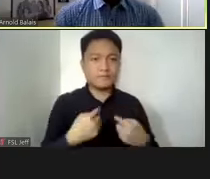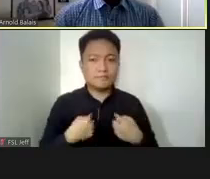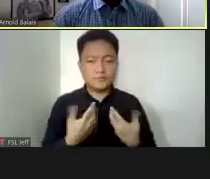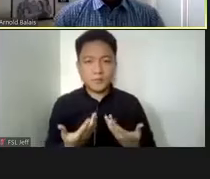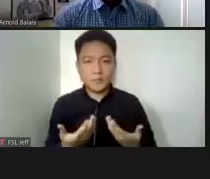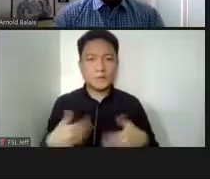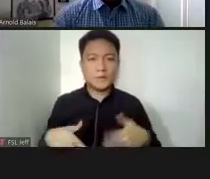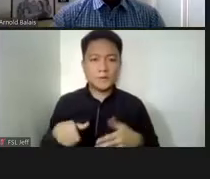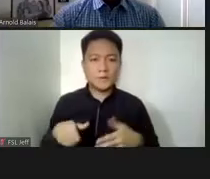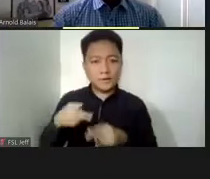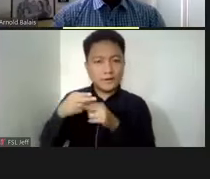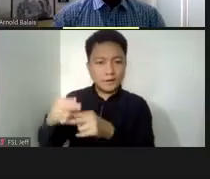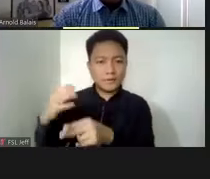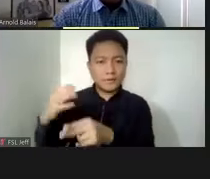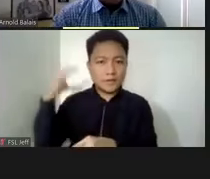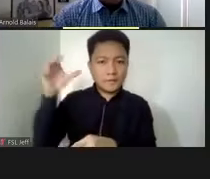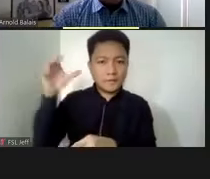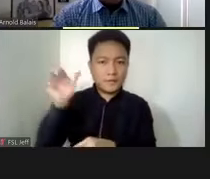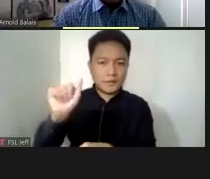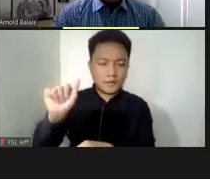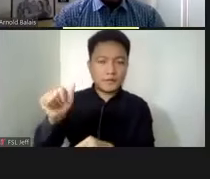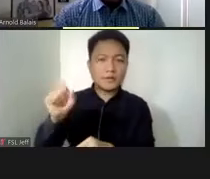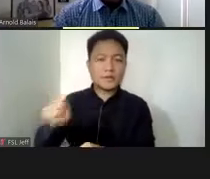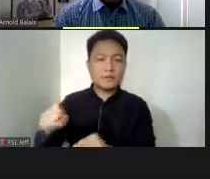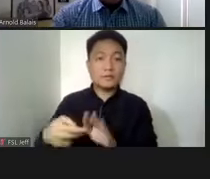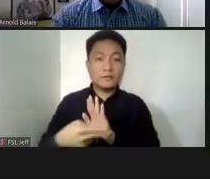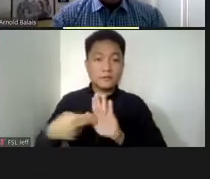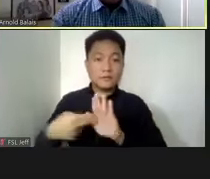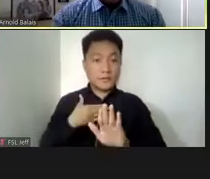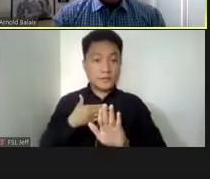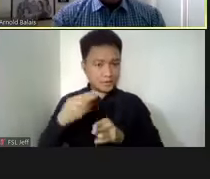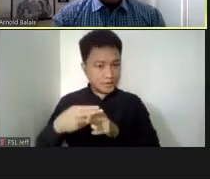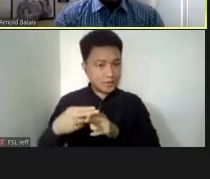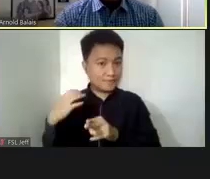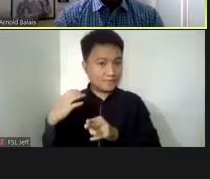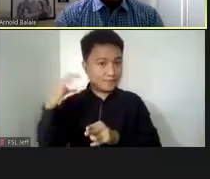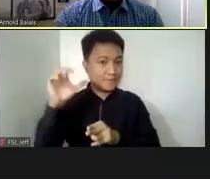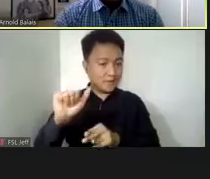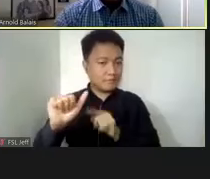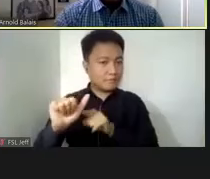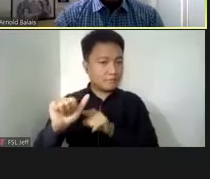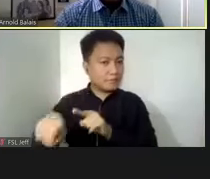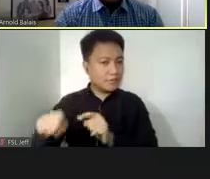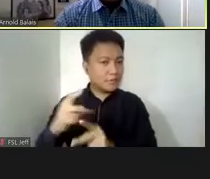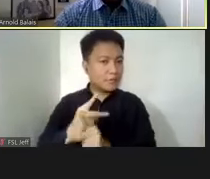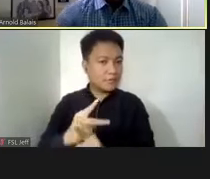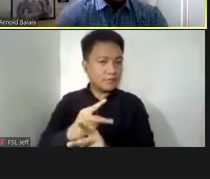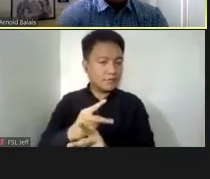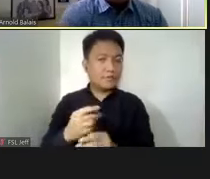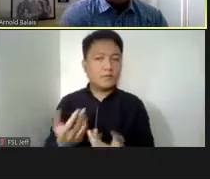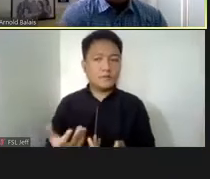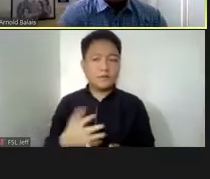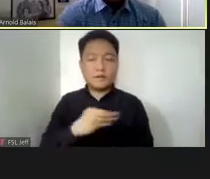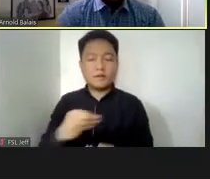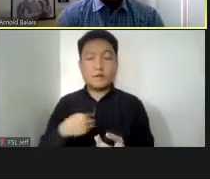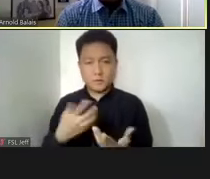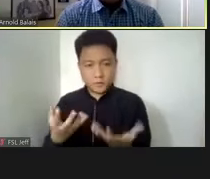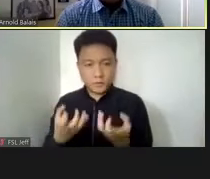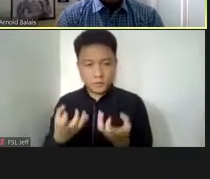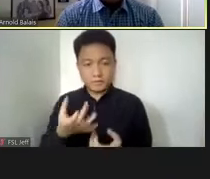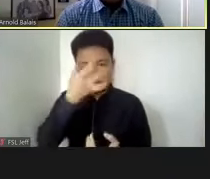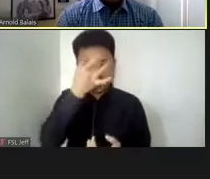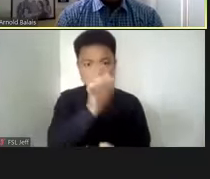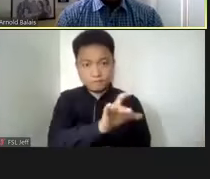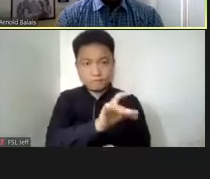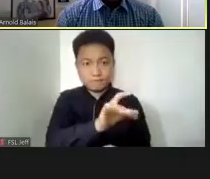to ipasa, no, pass it forward yung mga nangyari sa akin. Especially sa mga bata na less fortunate na mga